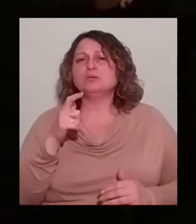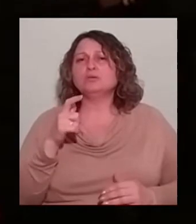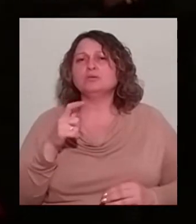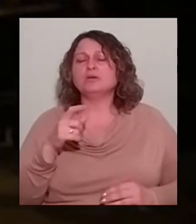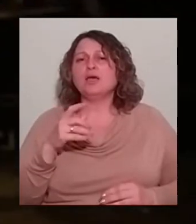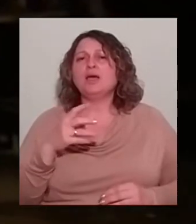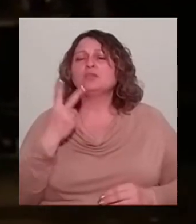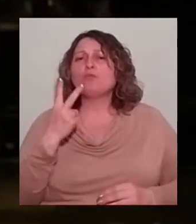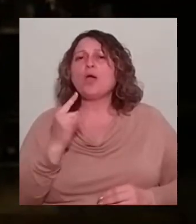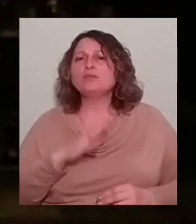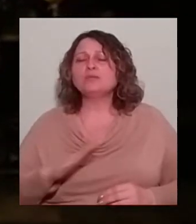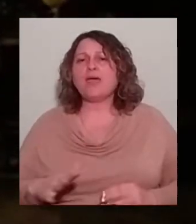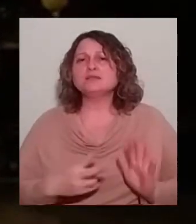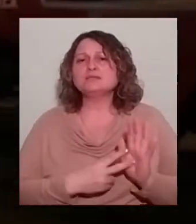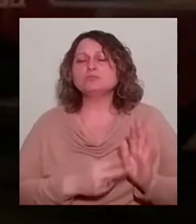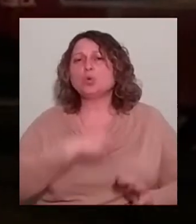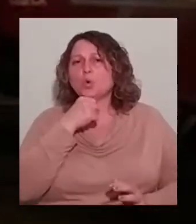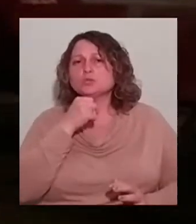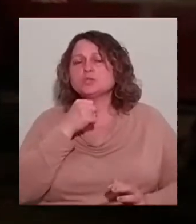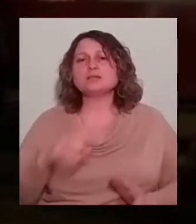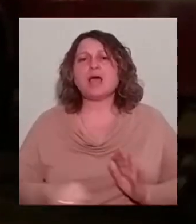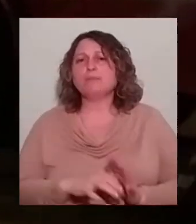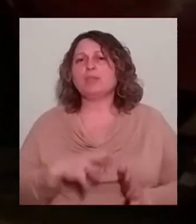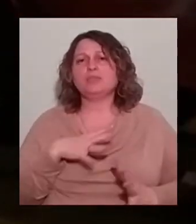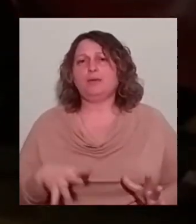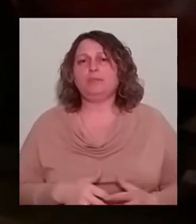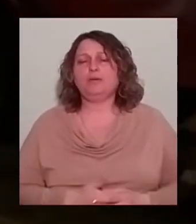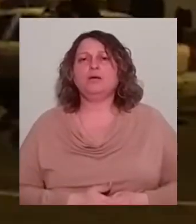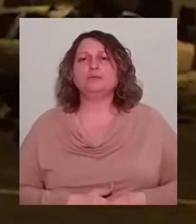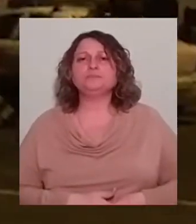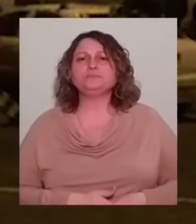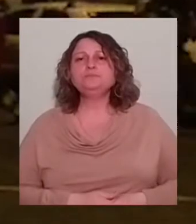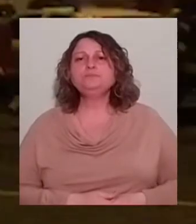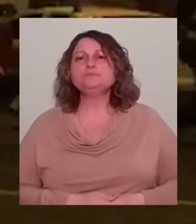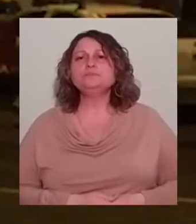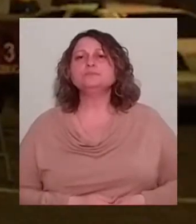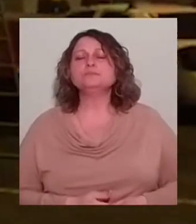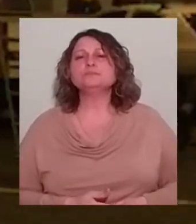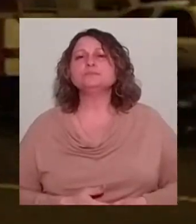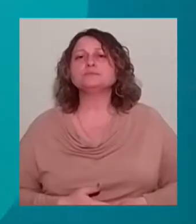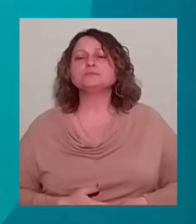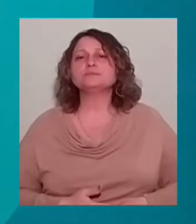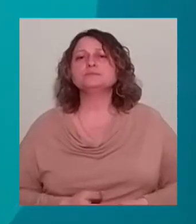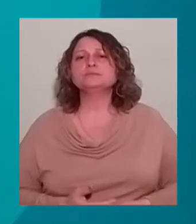діти. Загиблих не було. Лейла Церковнюк, Ксенія Процепова, Сергій Коняхін. Новини на Суспільному. Одеса.